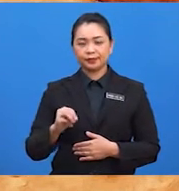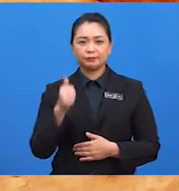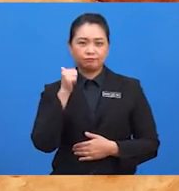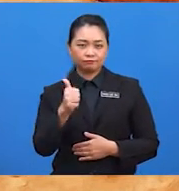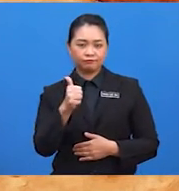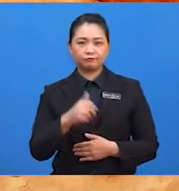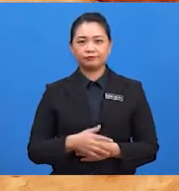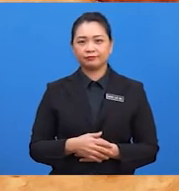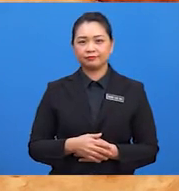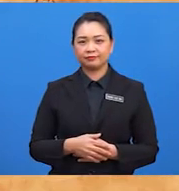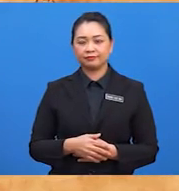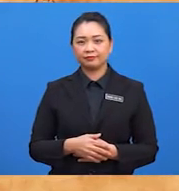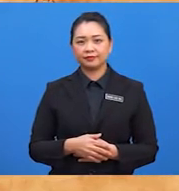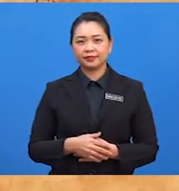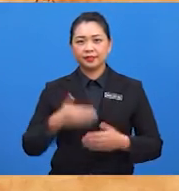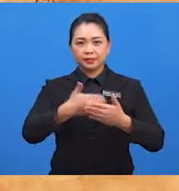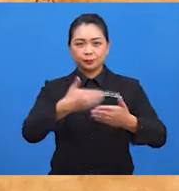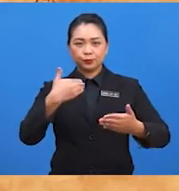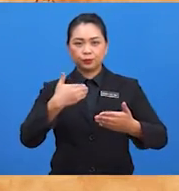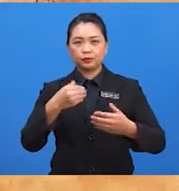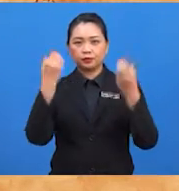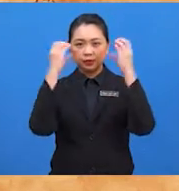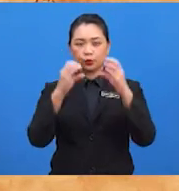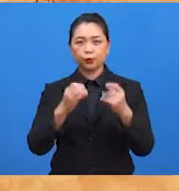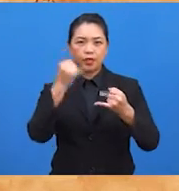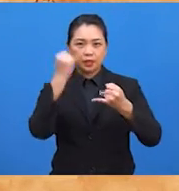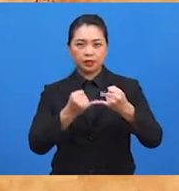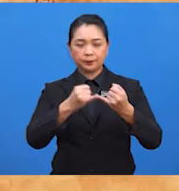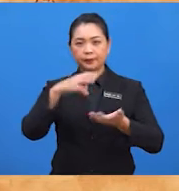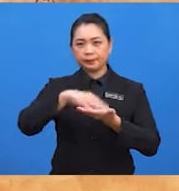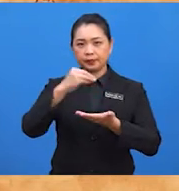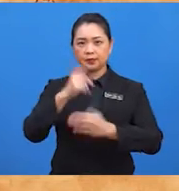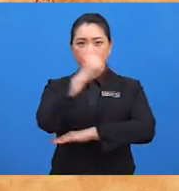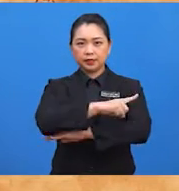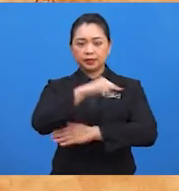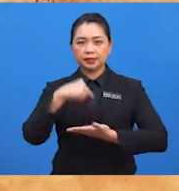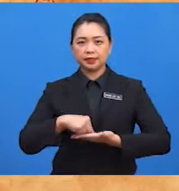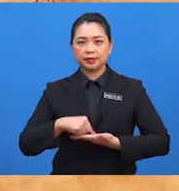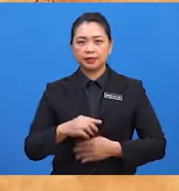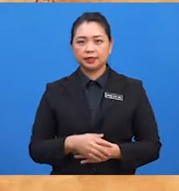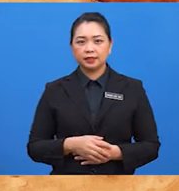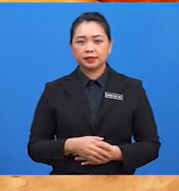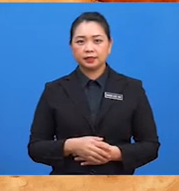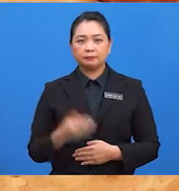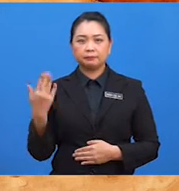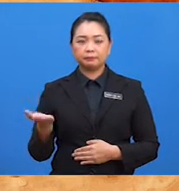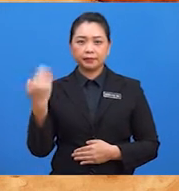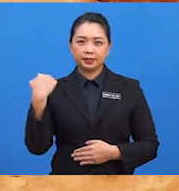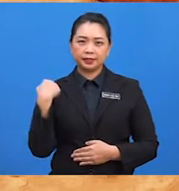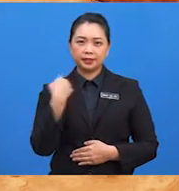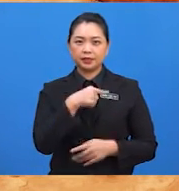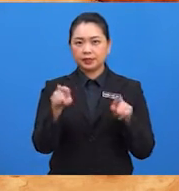Murid-murid memang terbaik. Sebelum cikgu mengakhiri sesi pembelajaran pada hari ini,